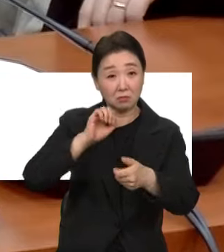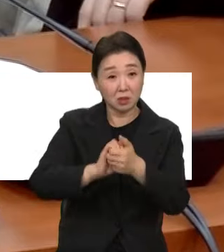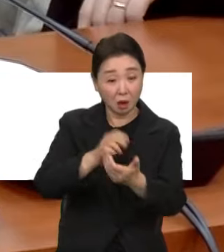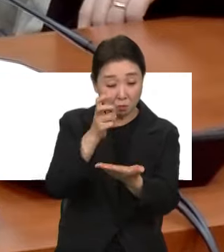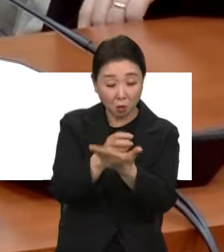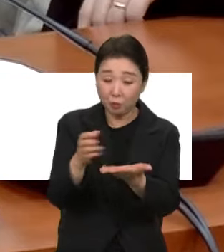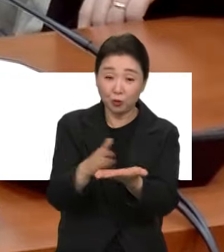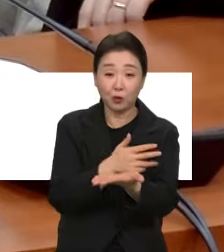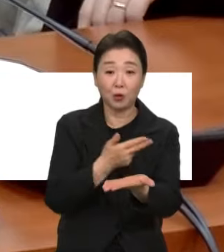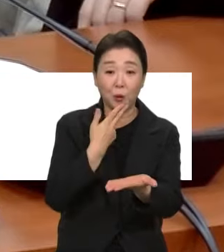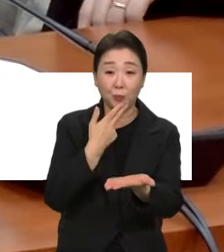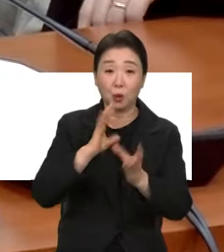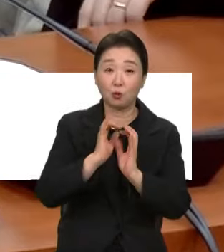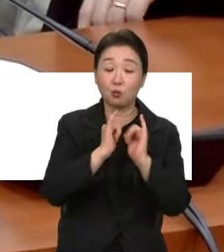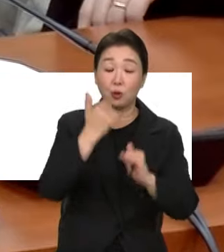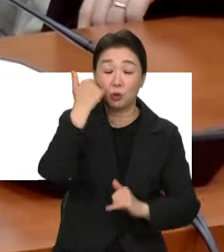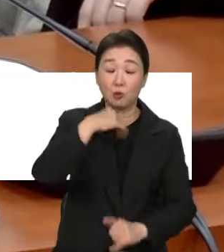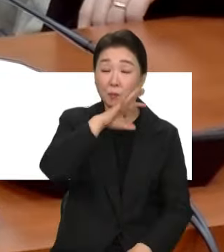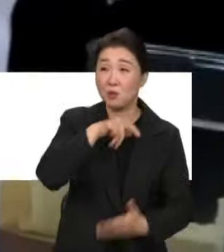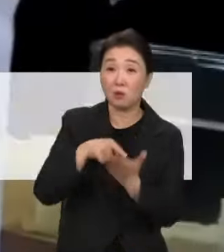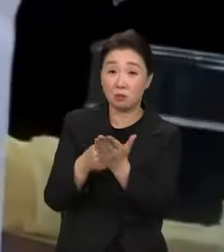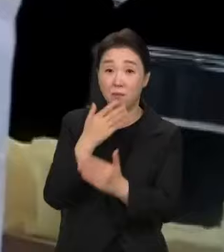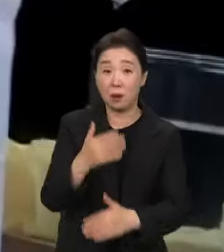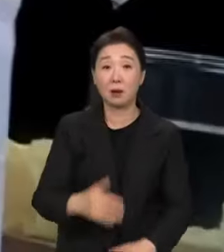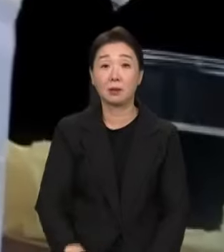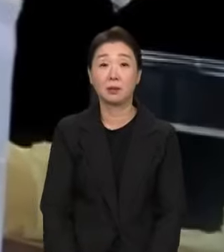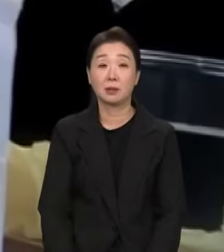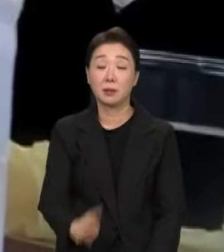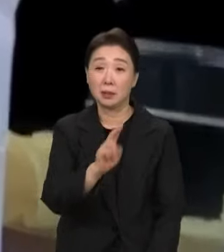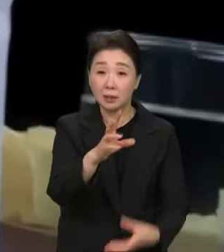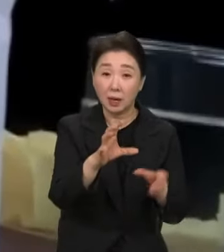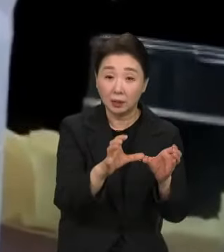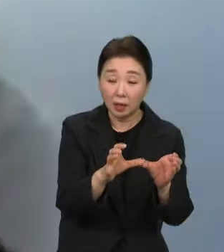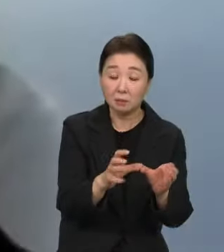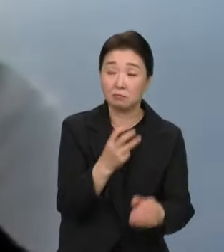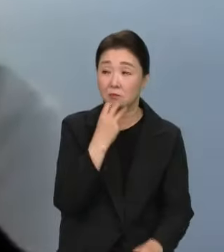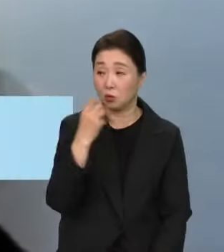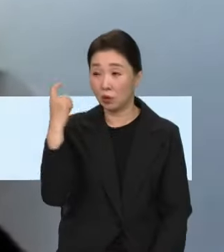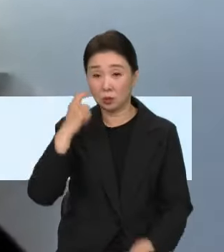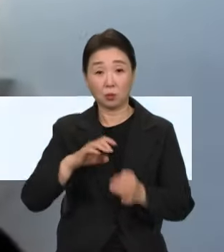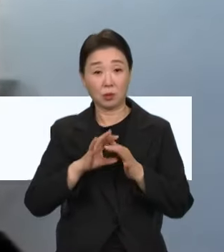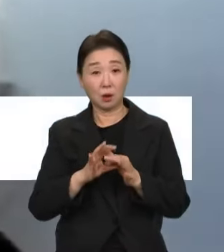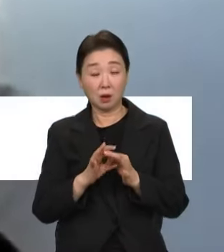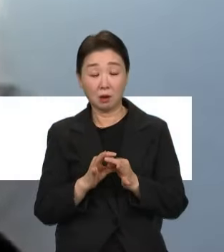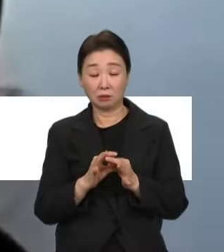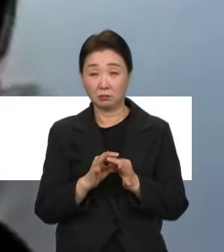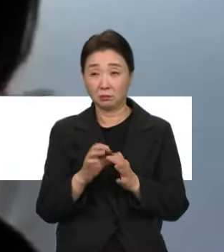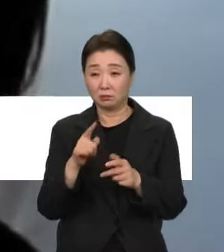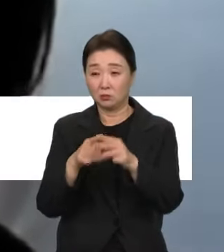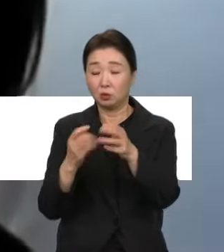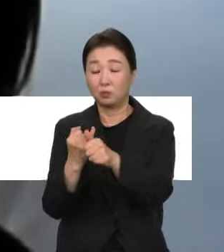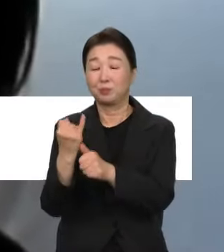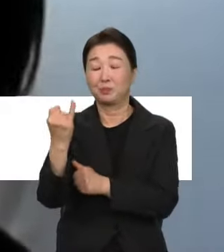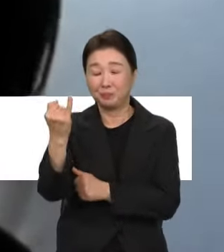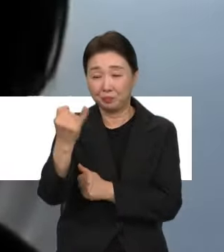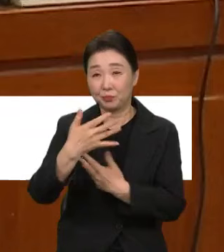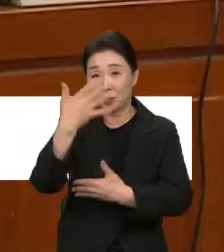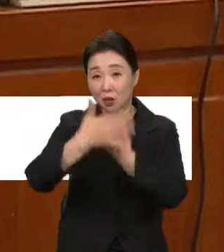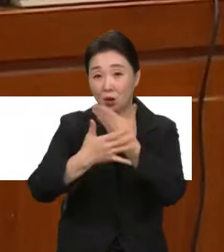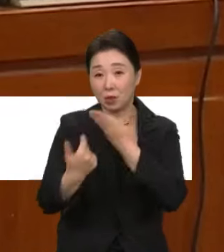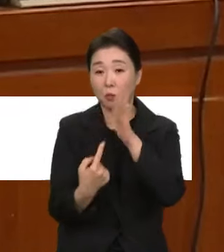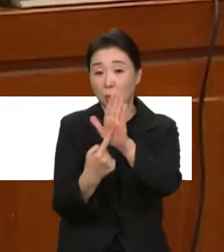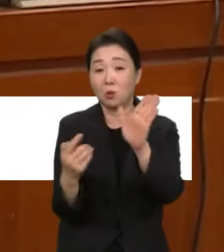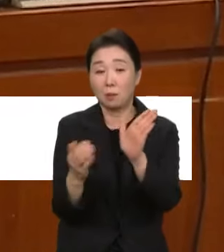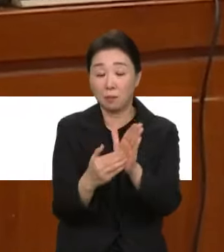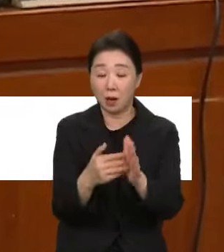없습니다. 국민은 누구나 할 수 있습니다. 야당은 지난해 서울의 소리가 김 여사 명품백 영상 예고편을 공개하자